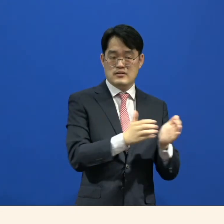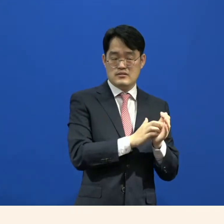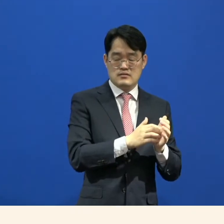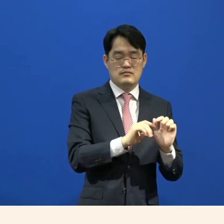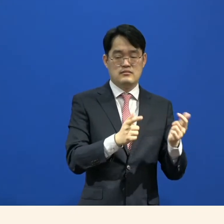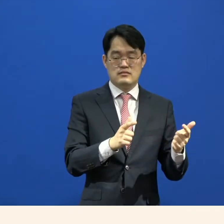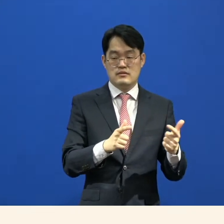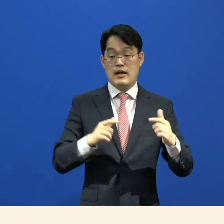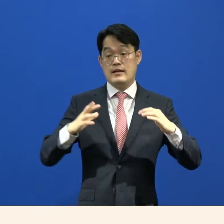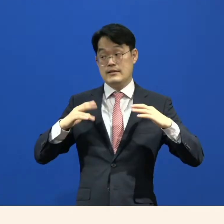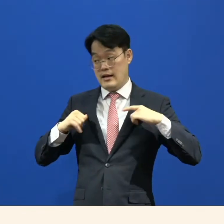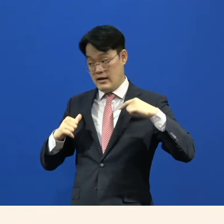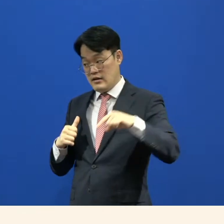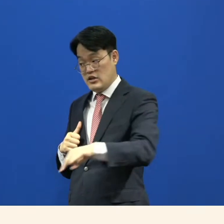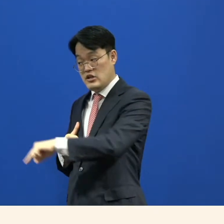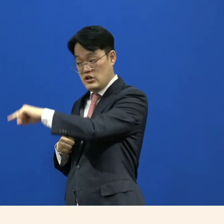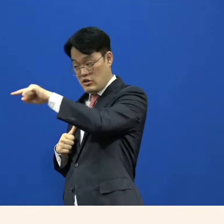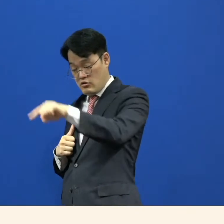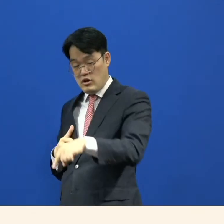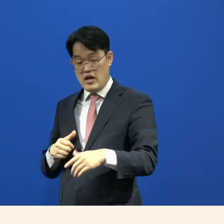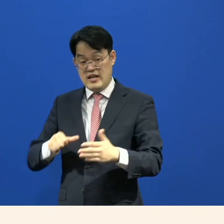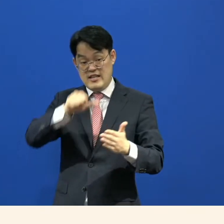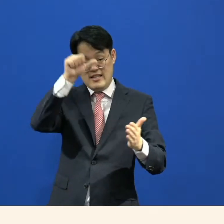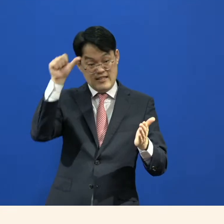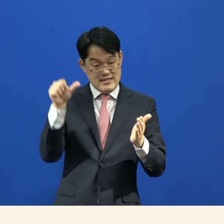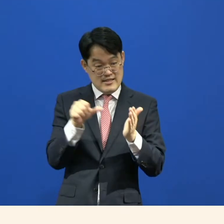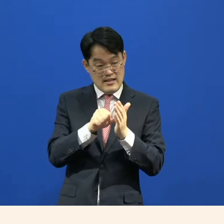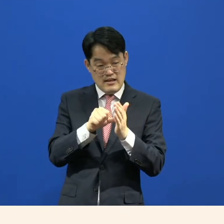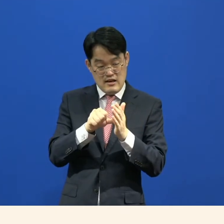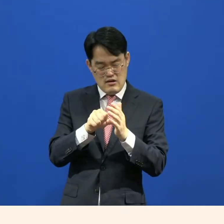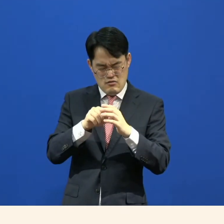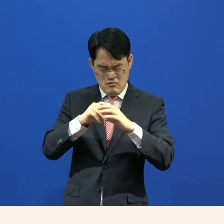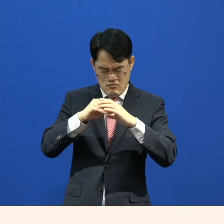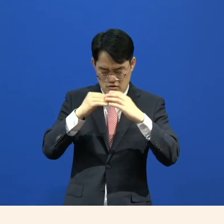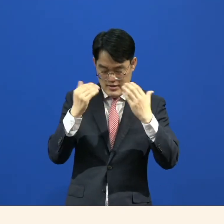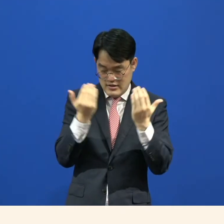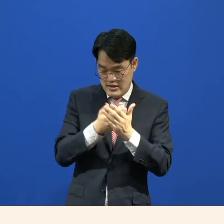자랑하는 것에 인생이 쏠리게 되어 있습니다.